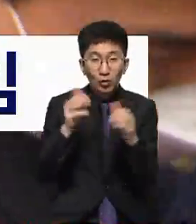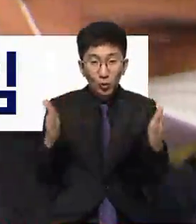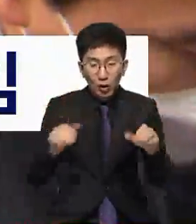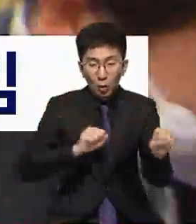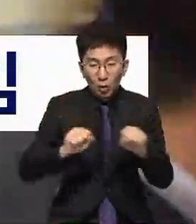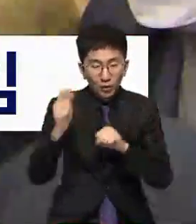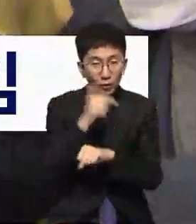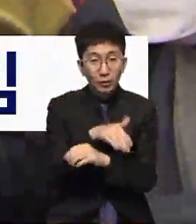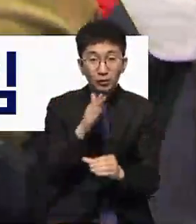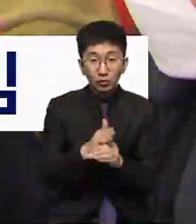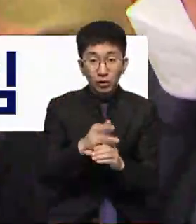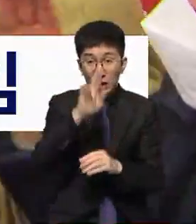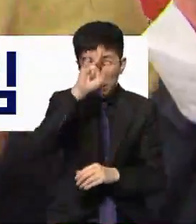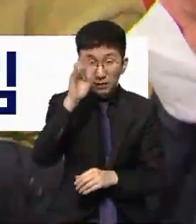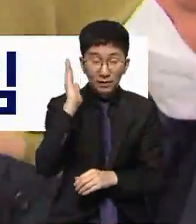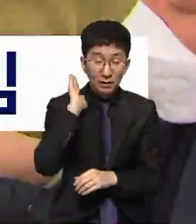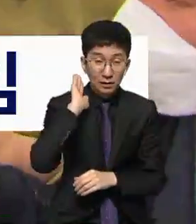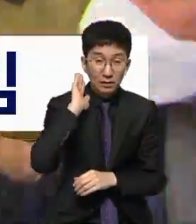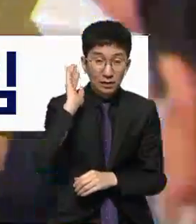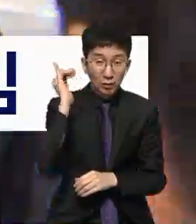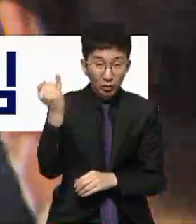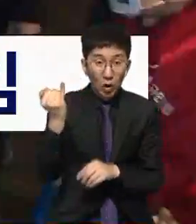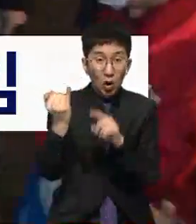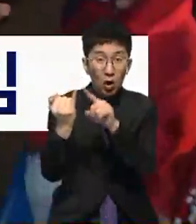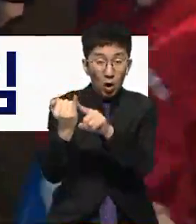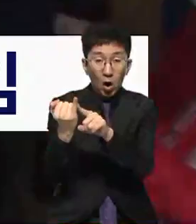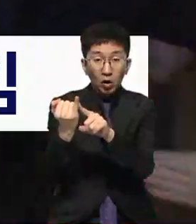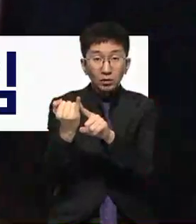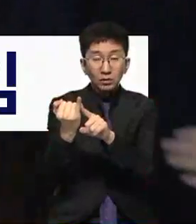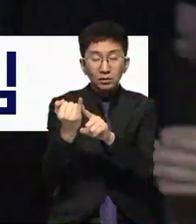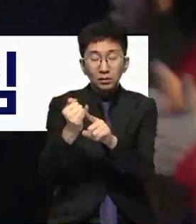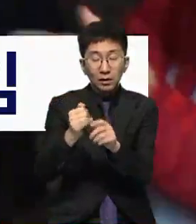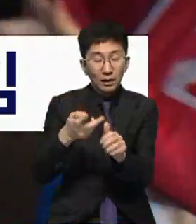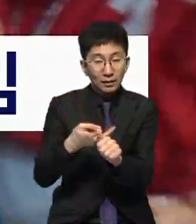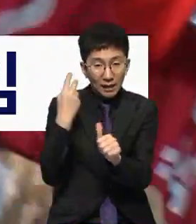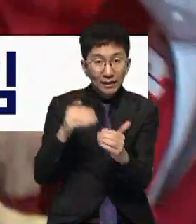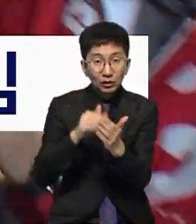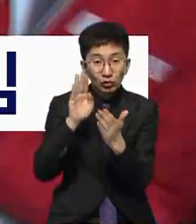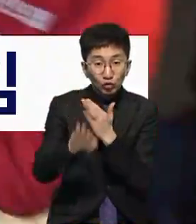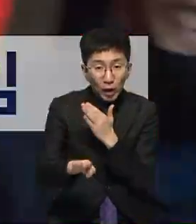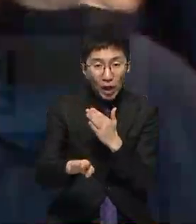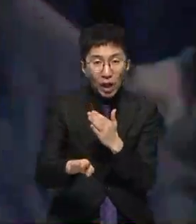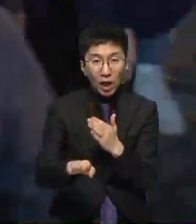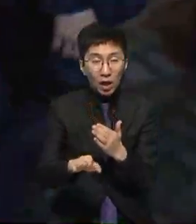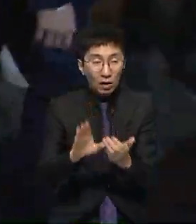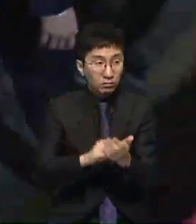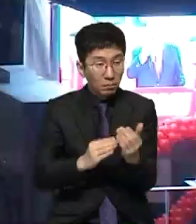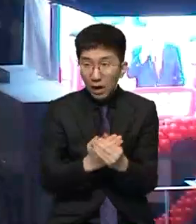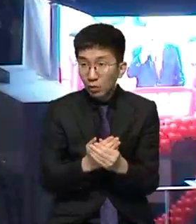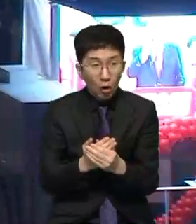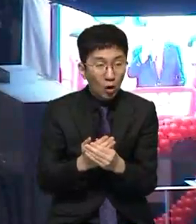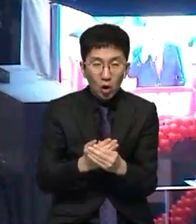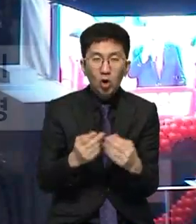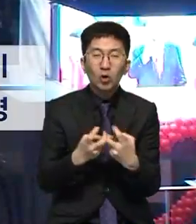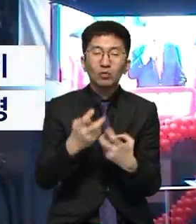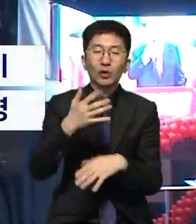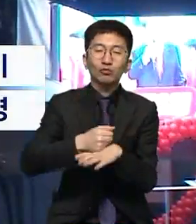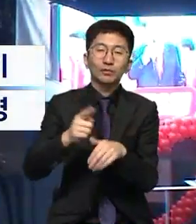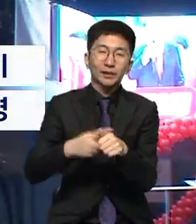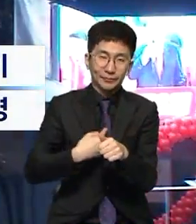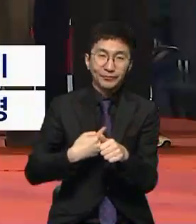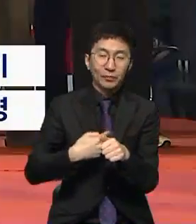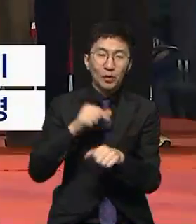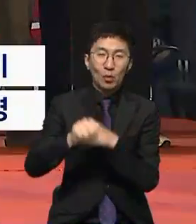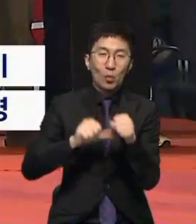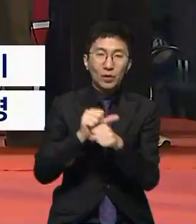탄핵으로 괴멸 위기까지 내몰렸던 보수 진영 후보로 나서 5년 만에 정권을 되찾은 윤 당선인. 170석 넘는